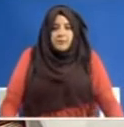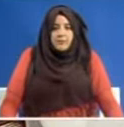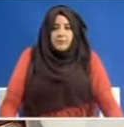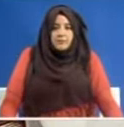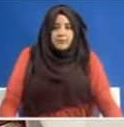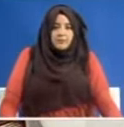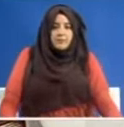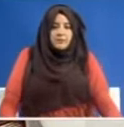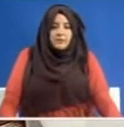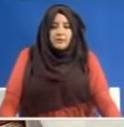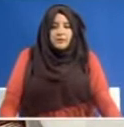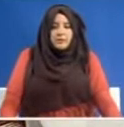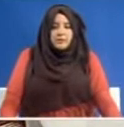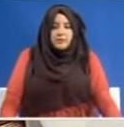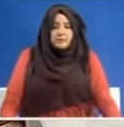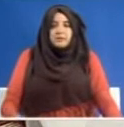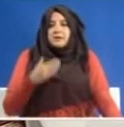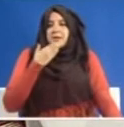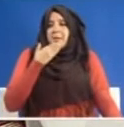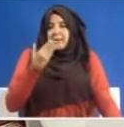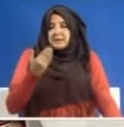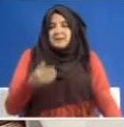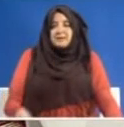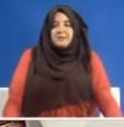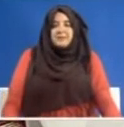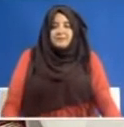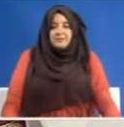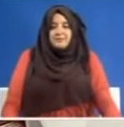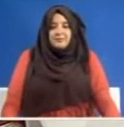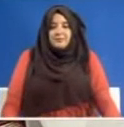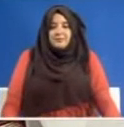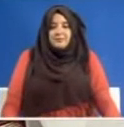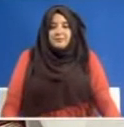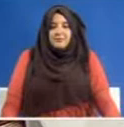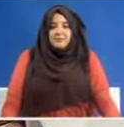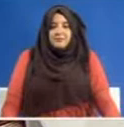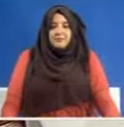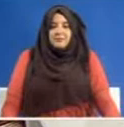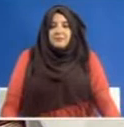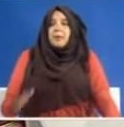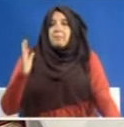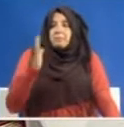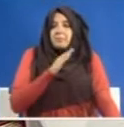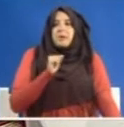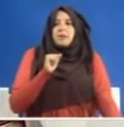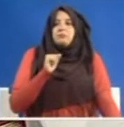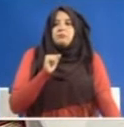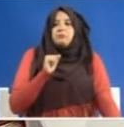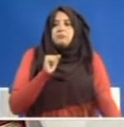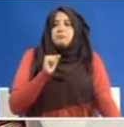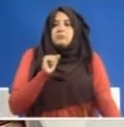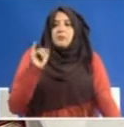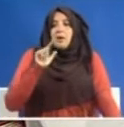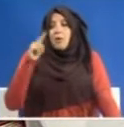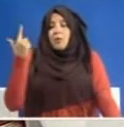الله تسمعينا الاجابه. يعطيكم الصحه. شكرا جزيلا، بارك الله فيك حوري على الاتصال. نعم مرحبا،